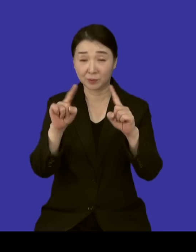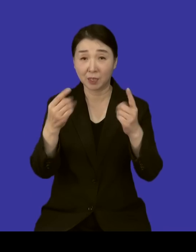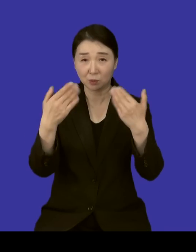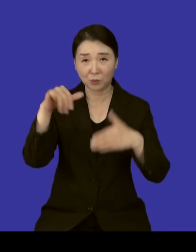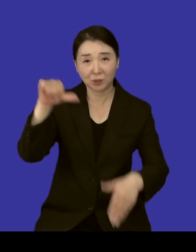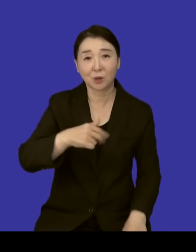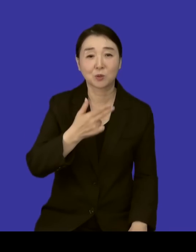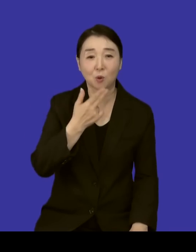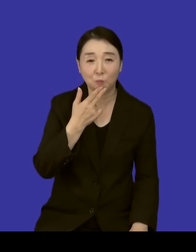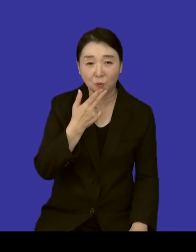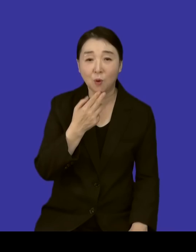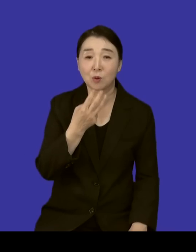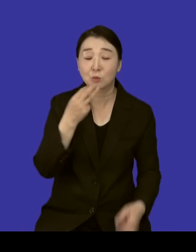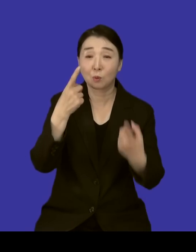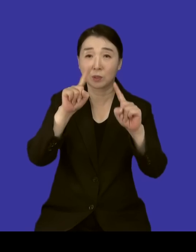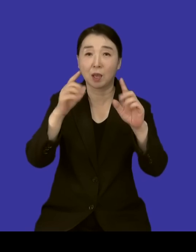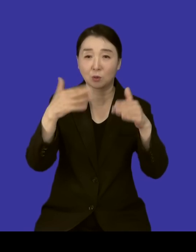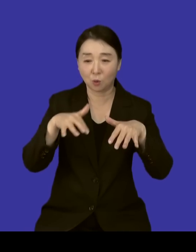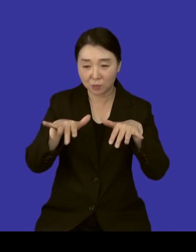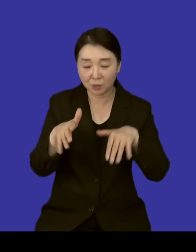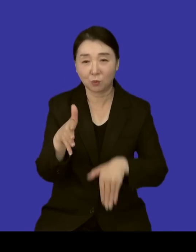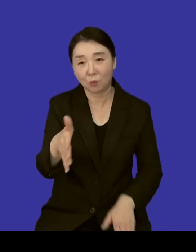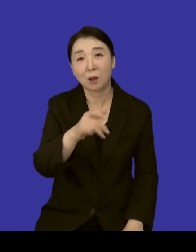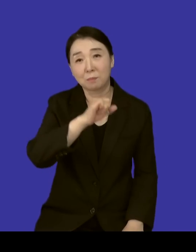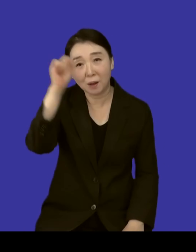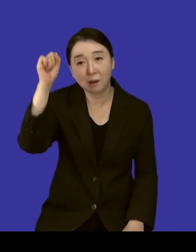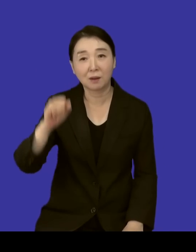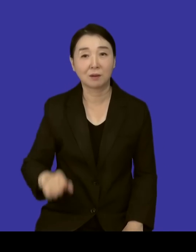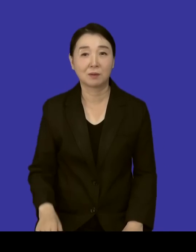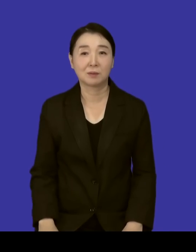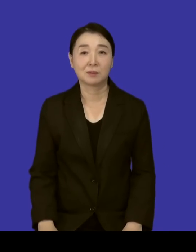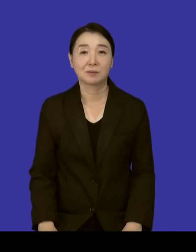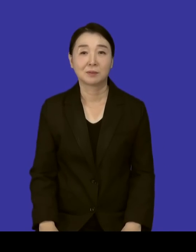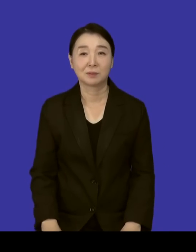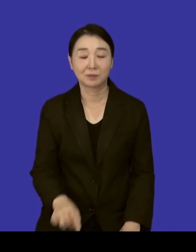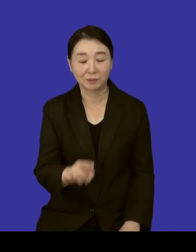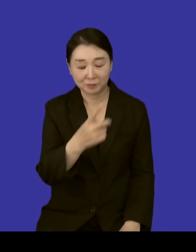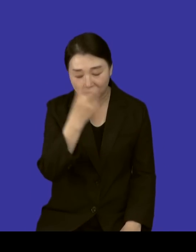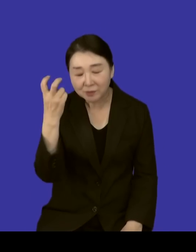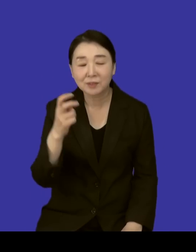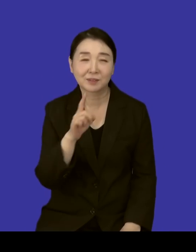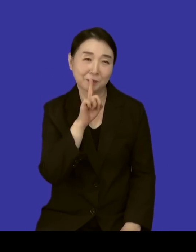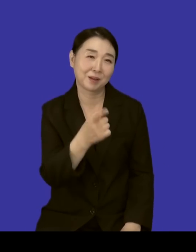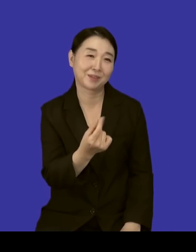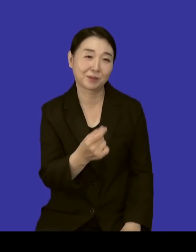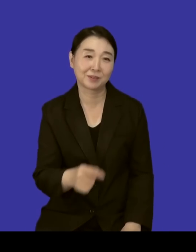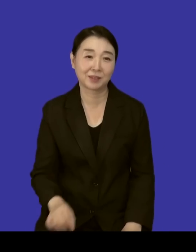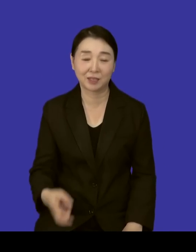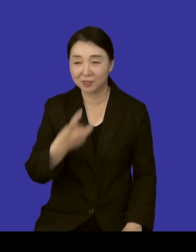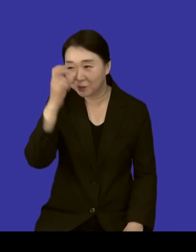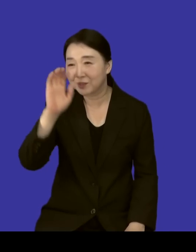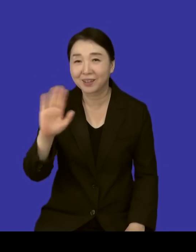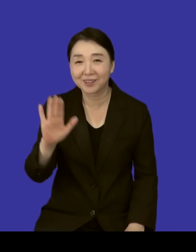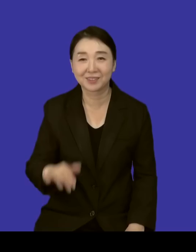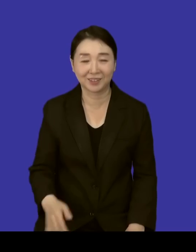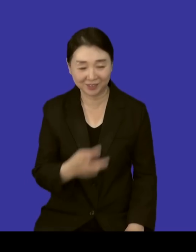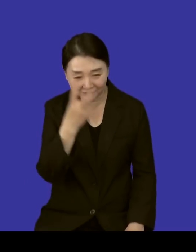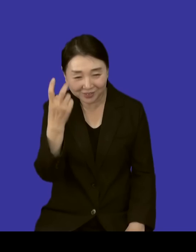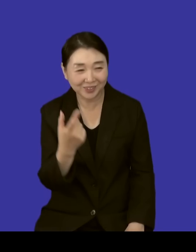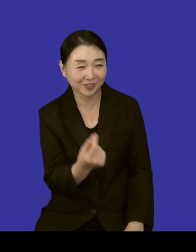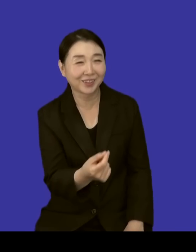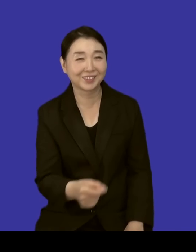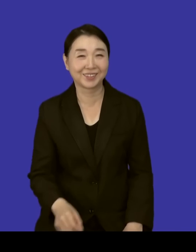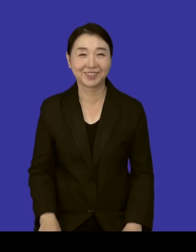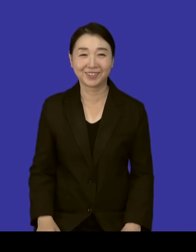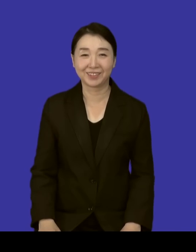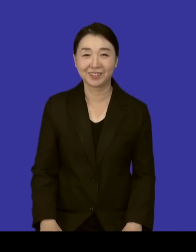서울대학교 피아노과를 붙은 거예요. 오. 천재들은 다 그렇게 가더라고요. 천재가 아니에요. 아, 천재예요. 그러니까 지금